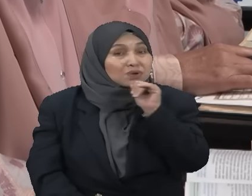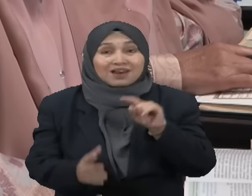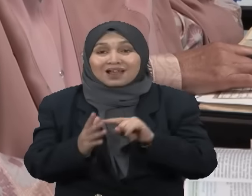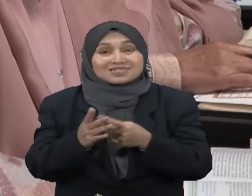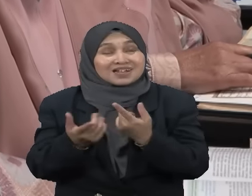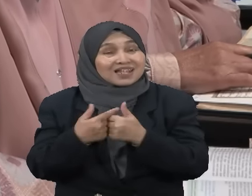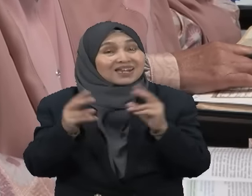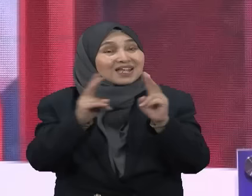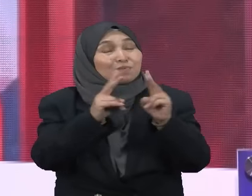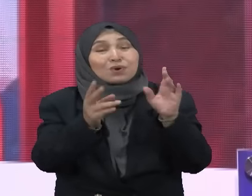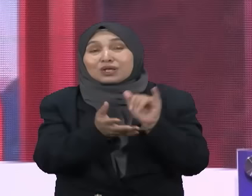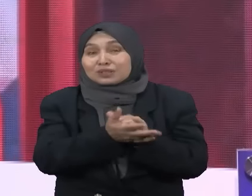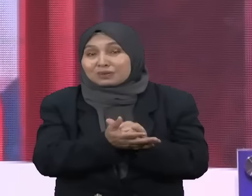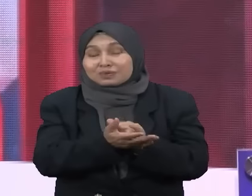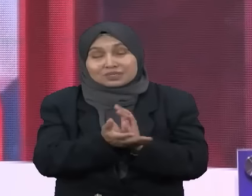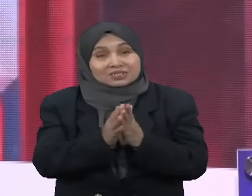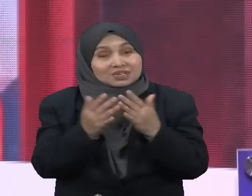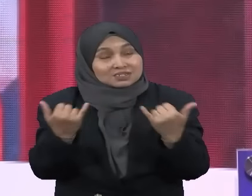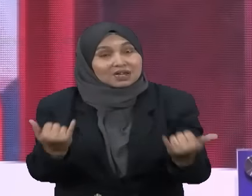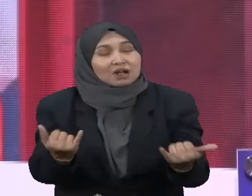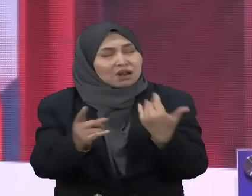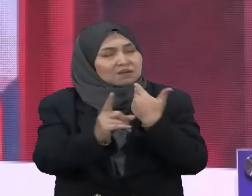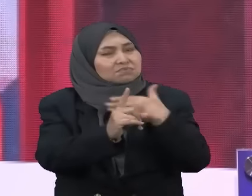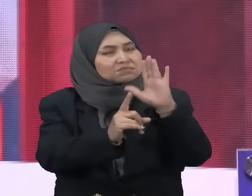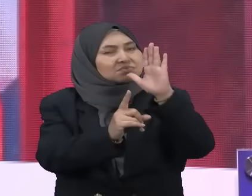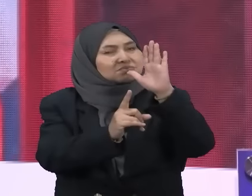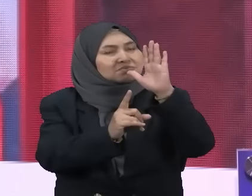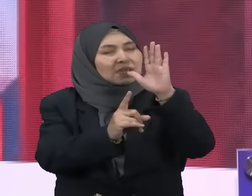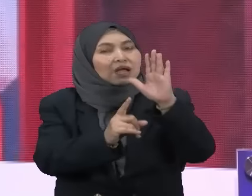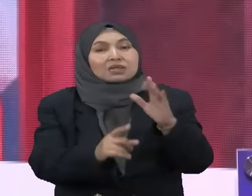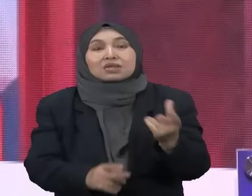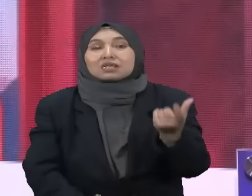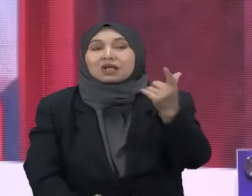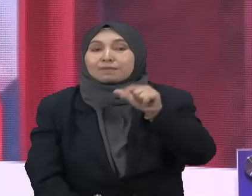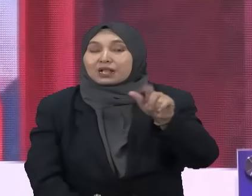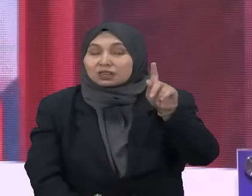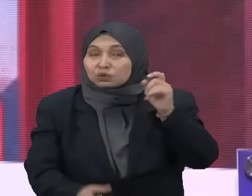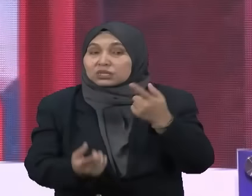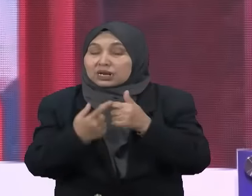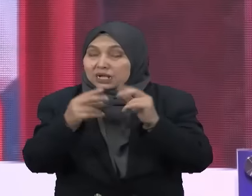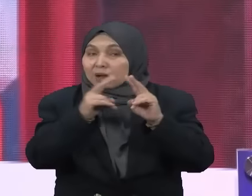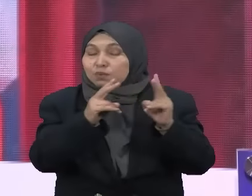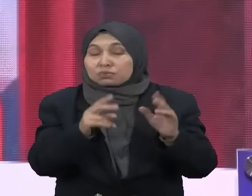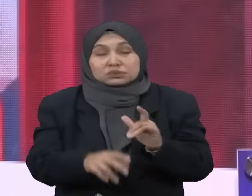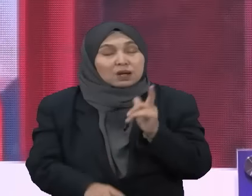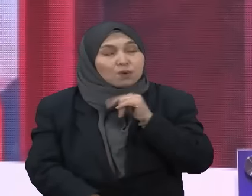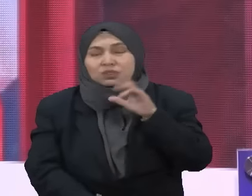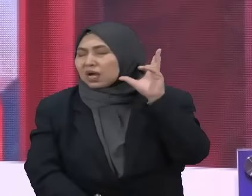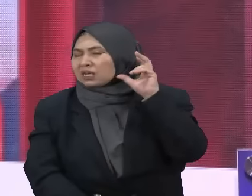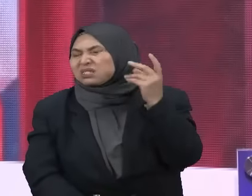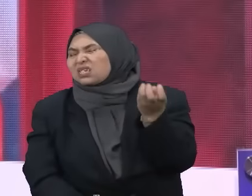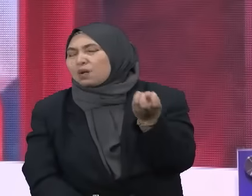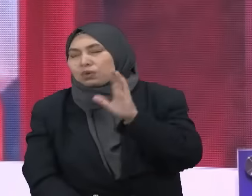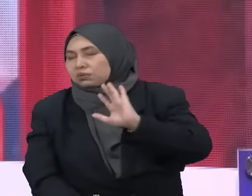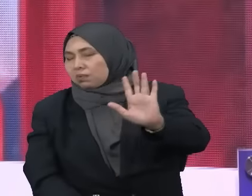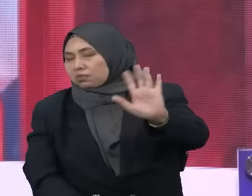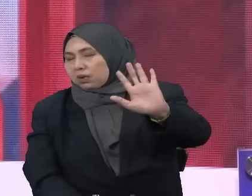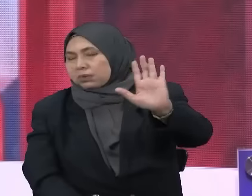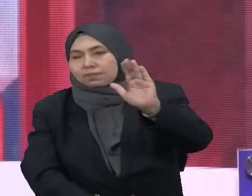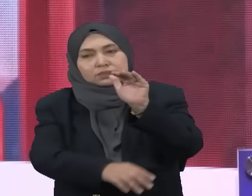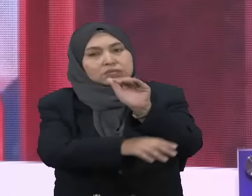daripada kampung tersebut. Jadi sekarang mereka ingin mengusir Nabi Lut alaihi salam daripada kampung. Mereka tidak ingin mendengar walau sedikit pun